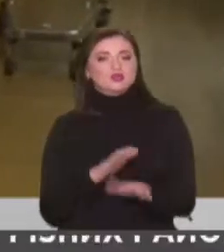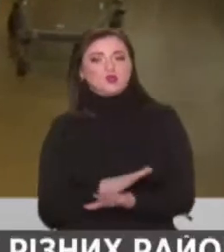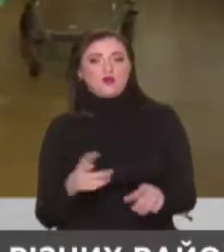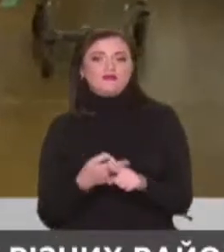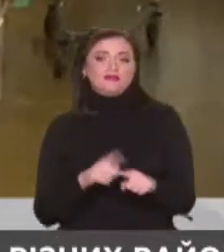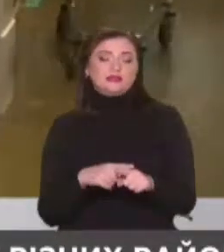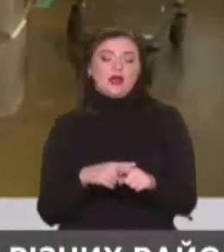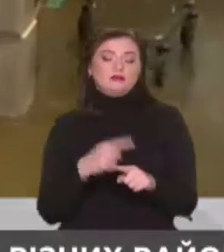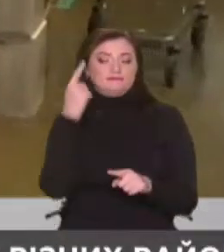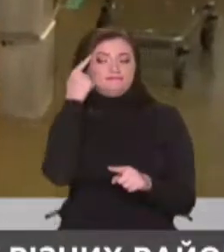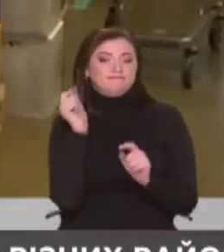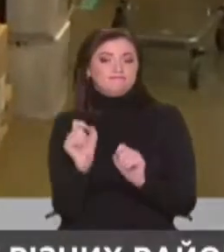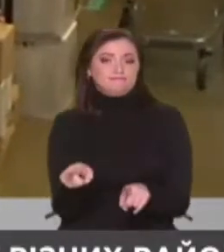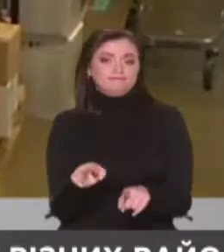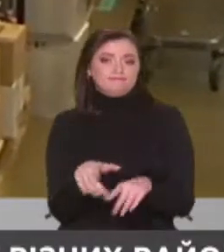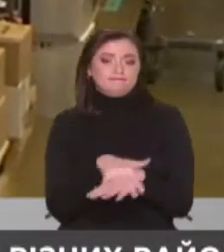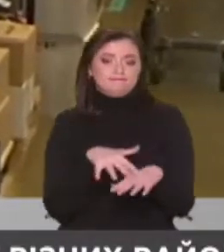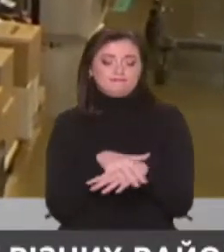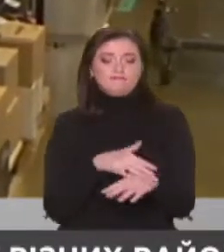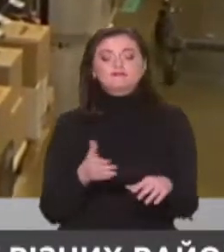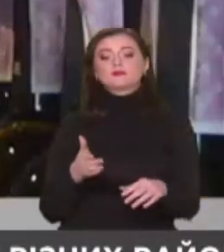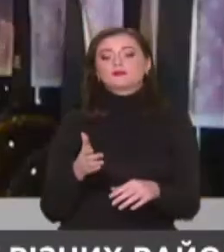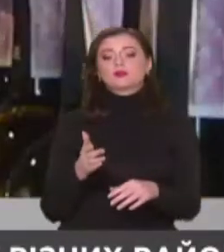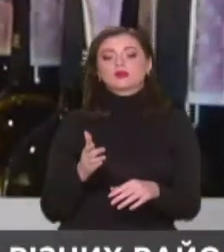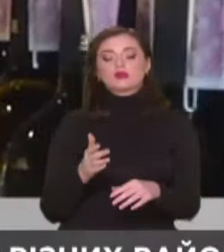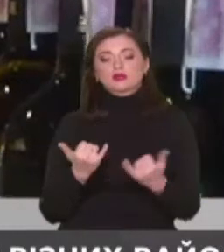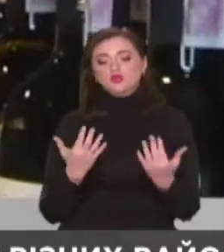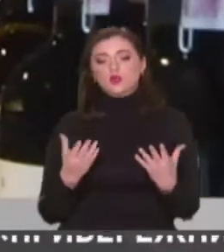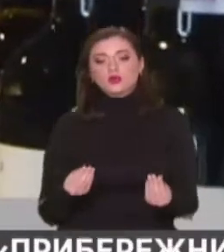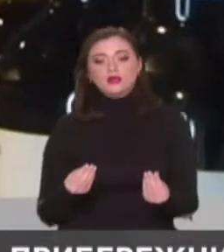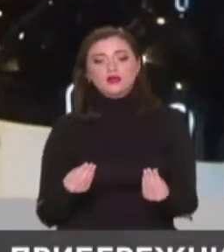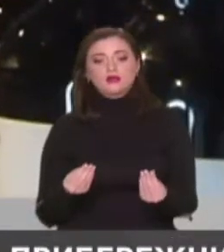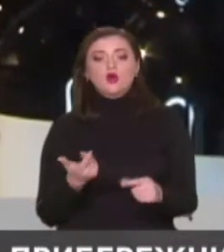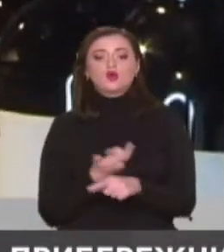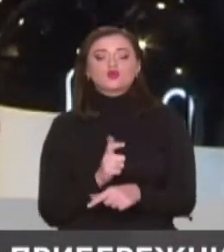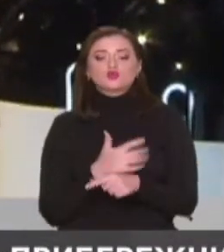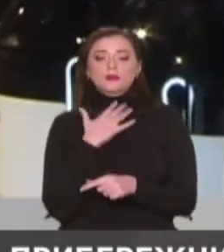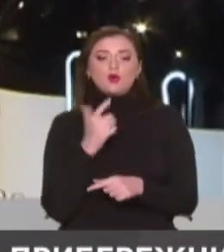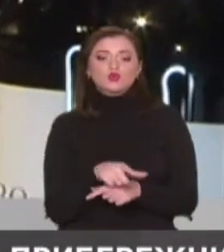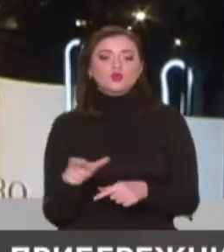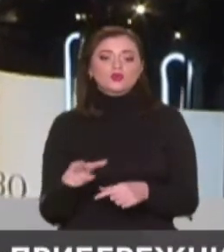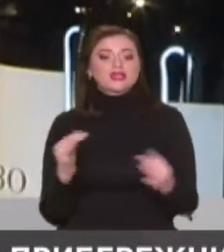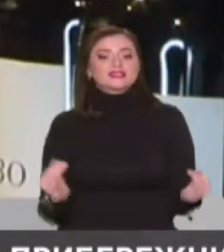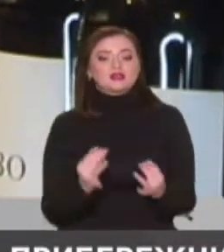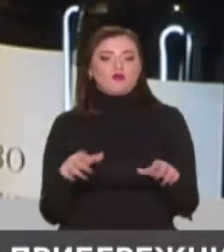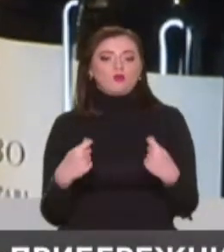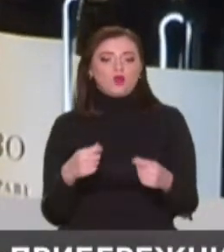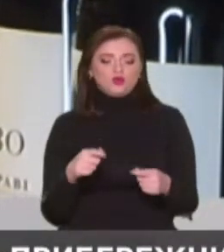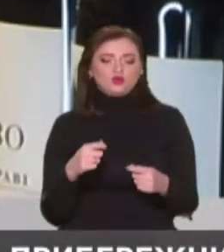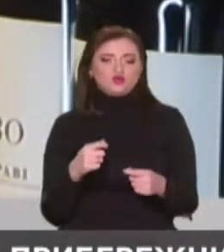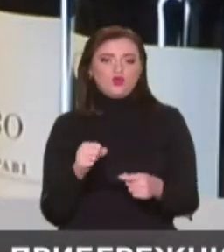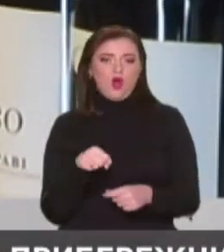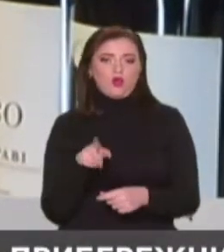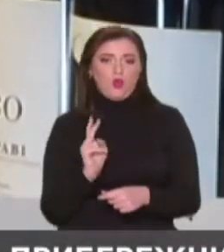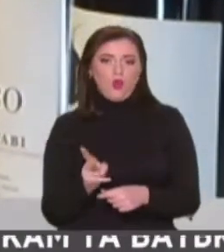розсуд громади. І він є, він присутній і на сьогодення. І дуже багато людей зацікавлених у продажу алкоголю вночі, але